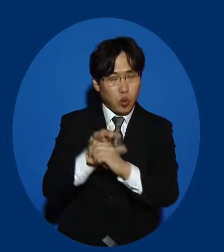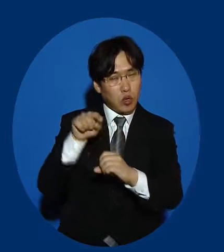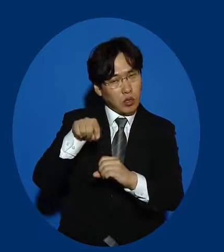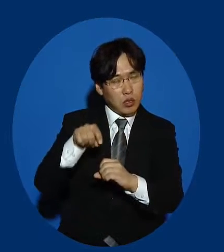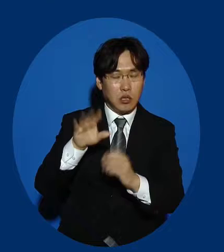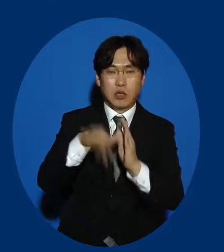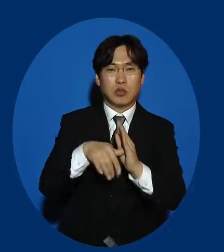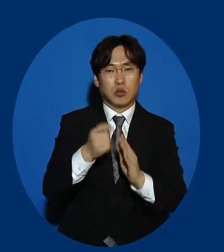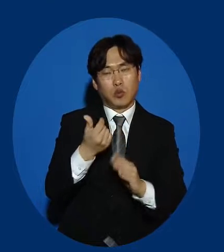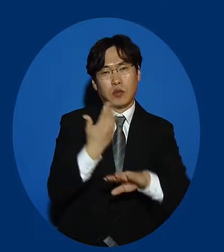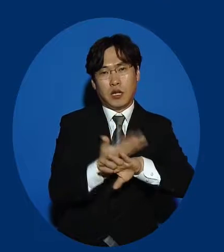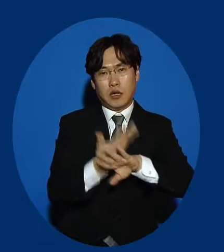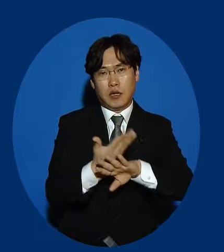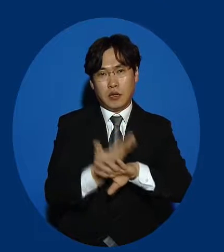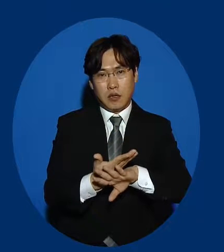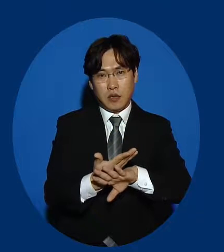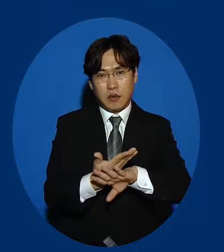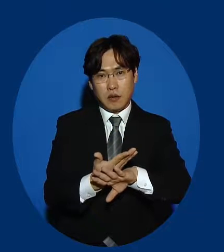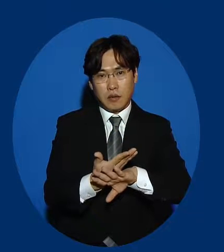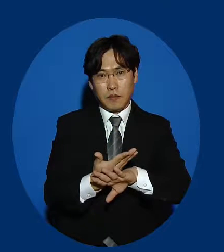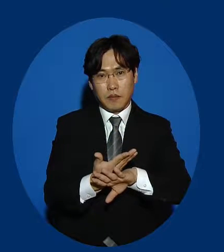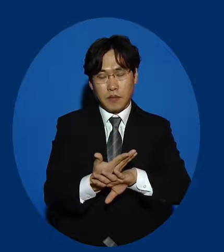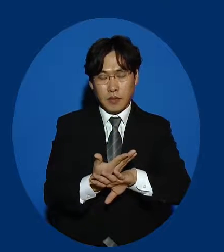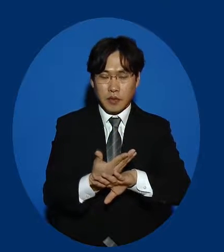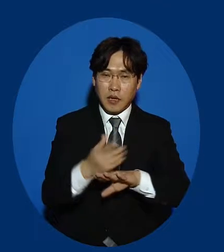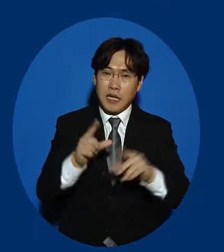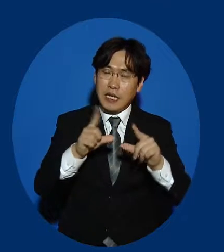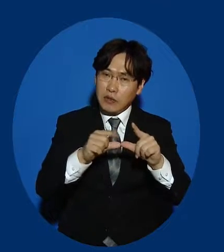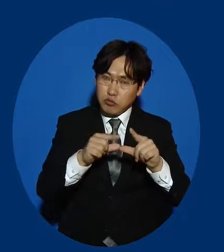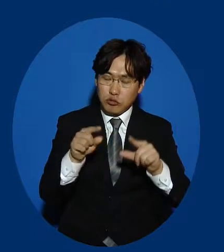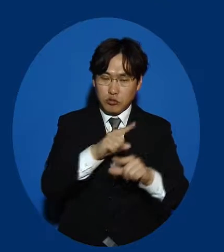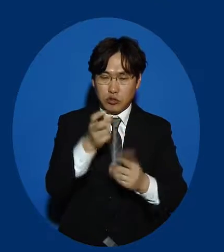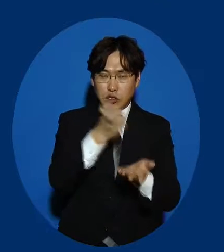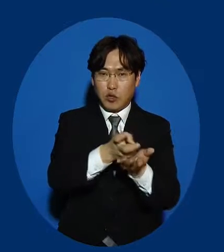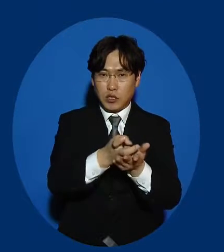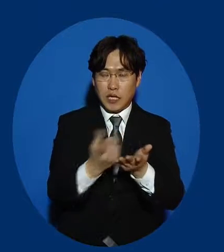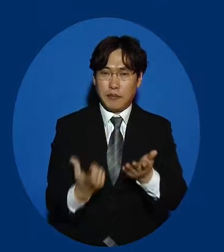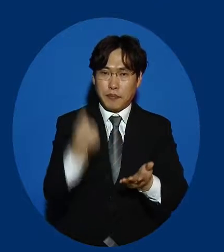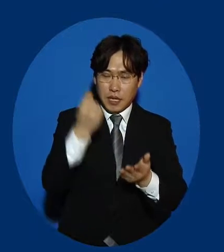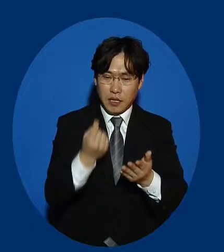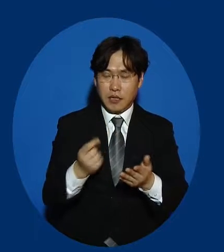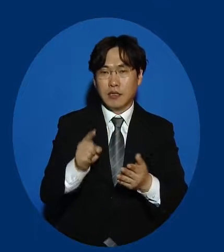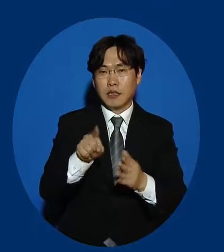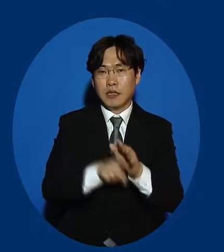상황이 좀 달랐습니다. 코로나19는 다 그런 건 아니지만 어떤 정책 같은 경우는 굉장히 선도적인